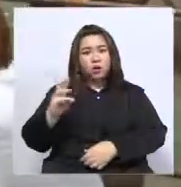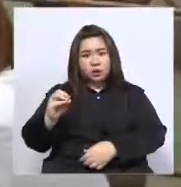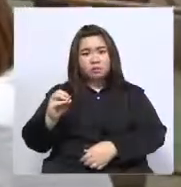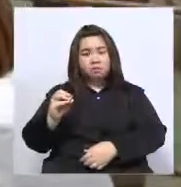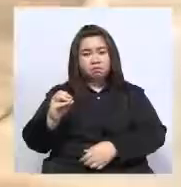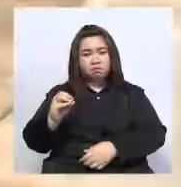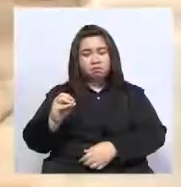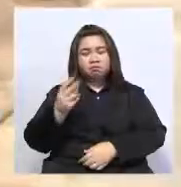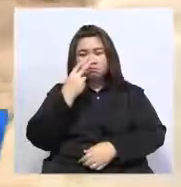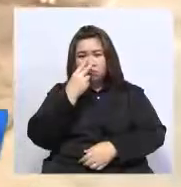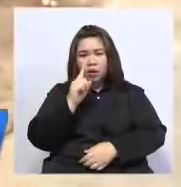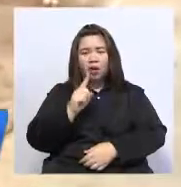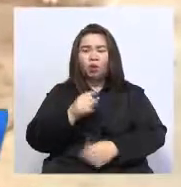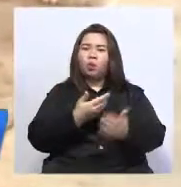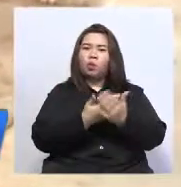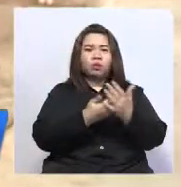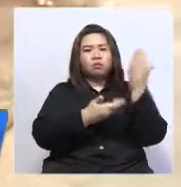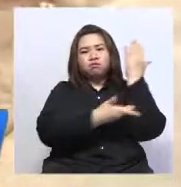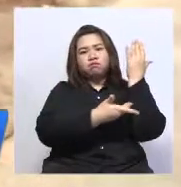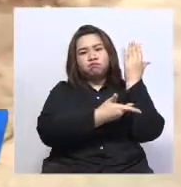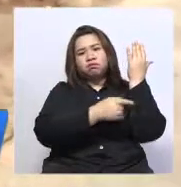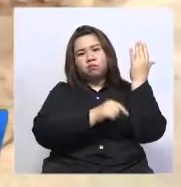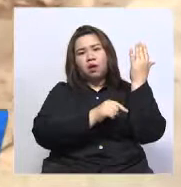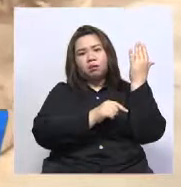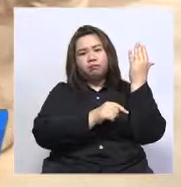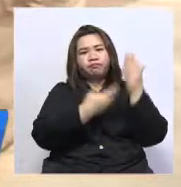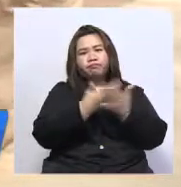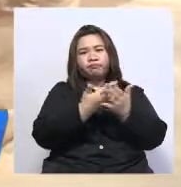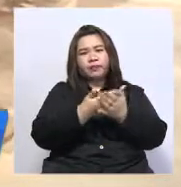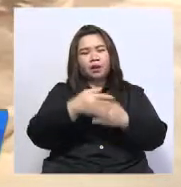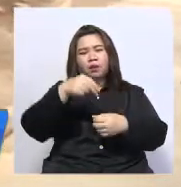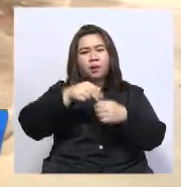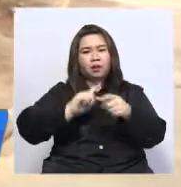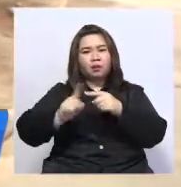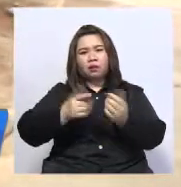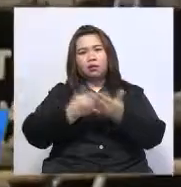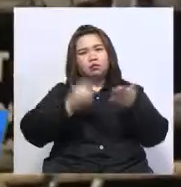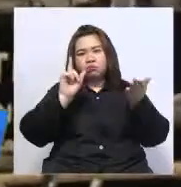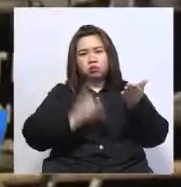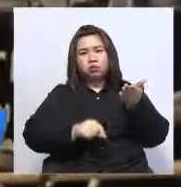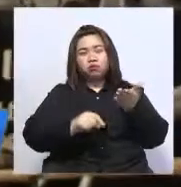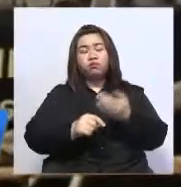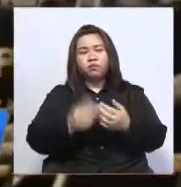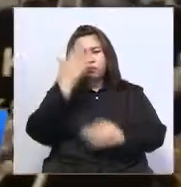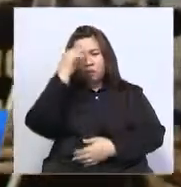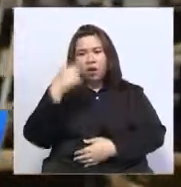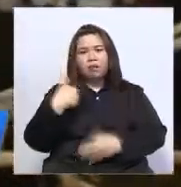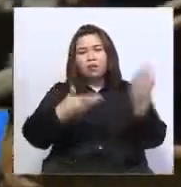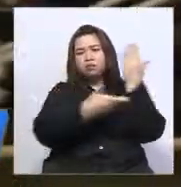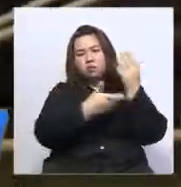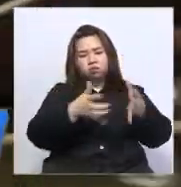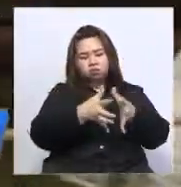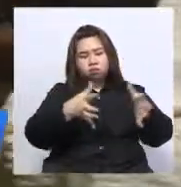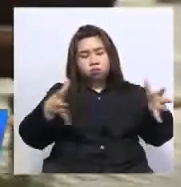2560แล้วนะคะก็ส่งผลให้ราคาผลปาล์มแล้วก็ราคาน้ำมันปาล์มดิบเนี่ยลดลงอย่างต่อเนื่องทีเดียวเพราะว่าผลผลิตที่ออก